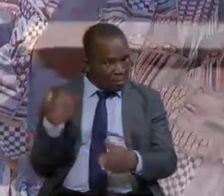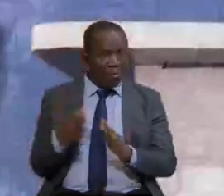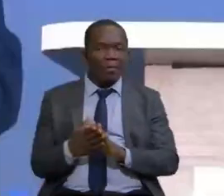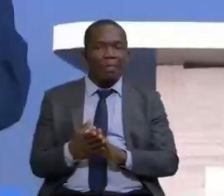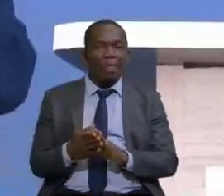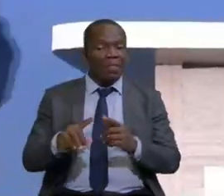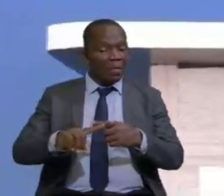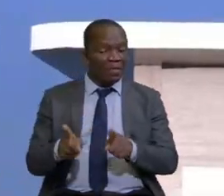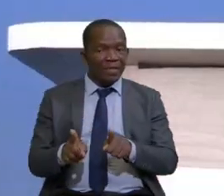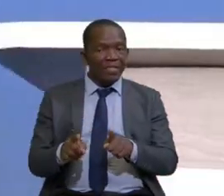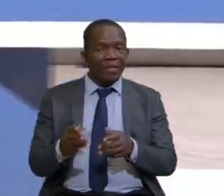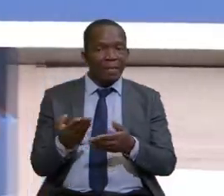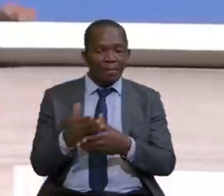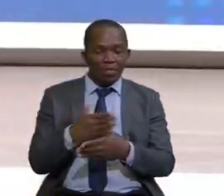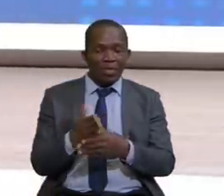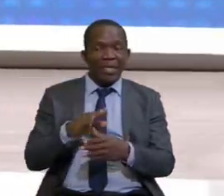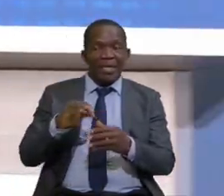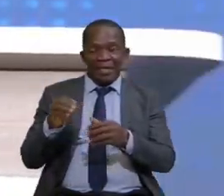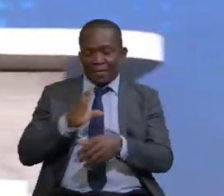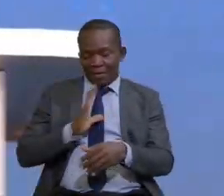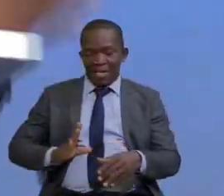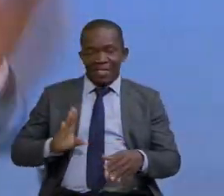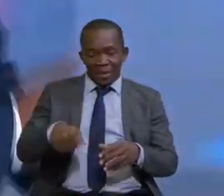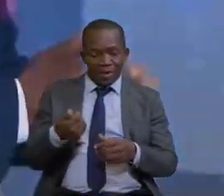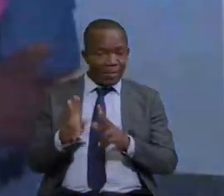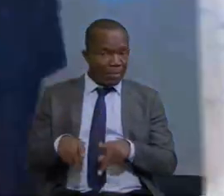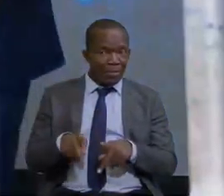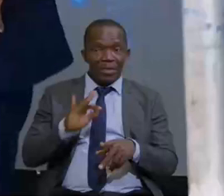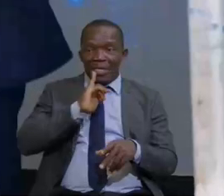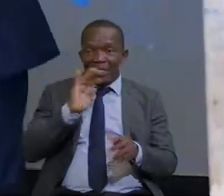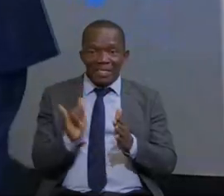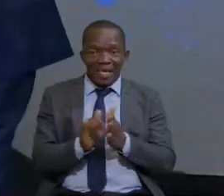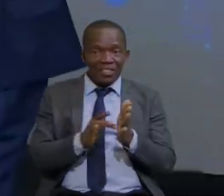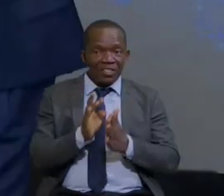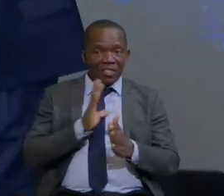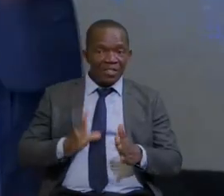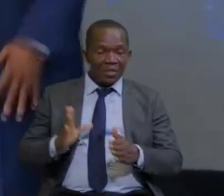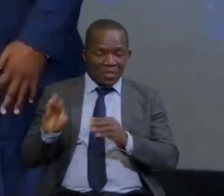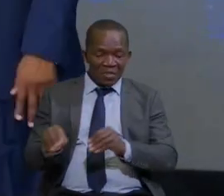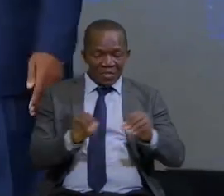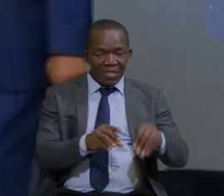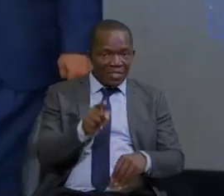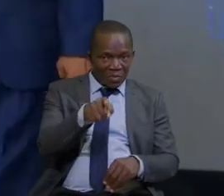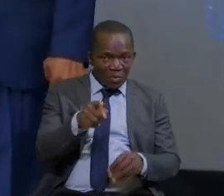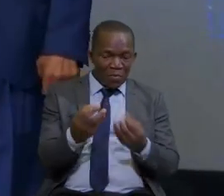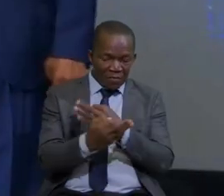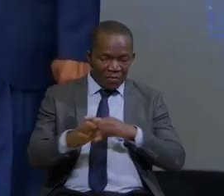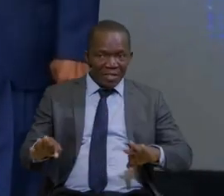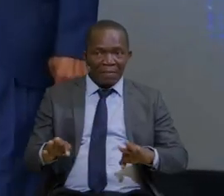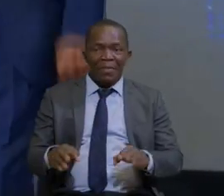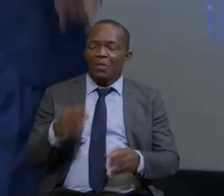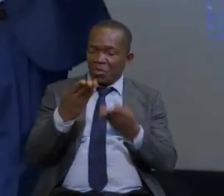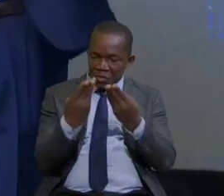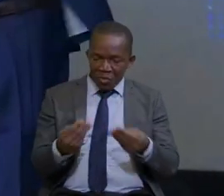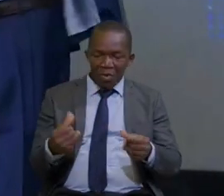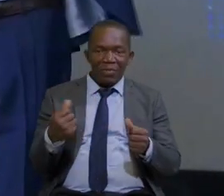comme avocat, c'est qu'il t'a franchi du problème que tu avais